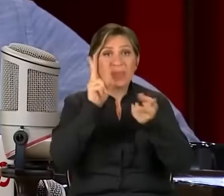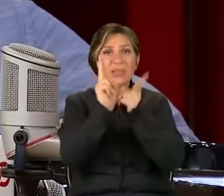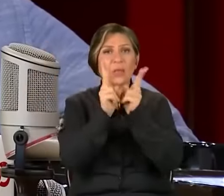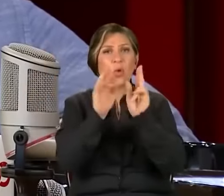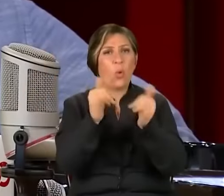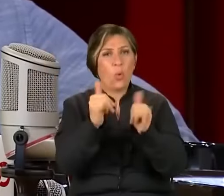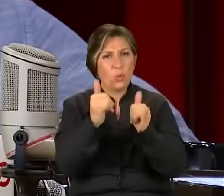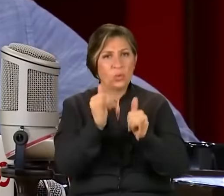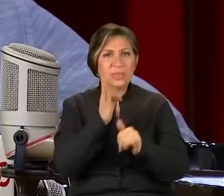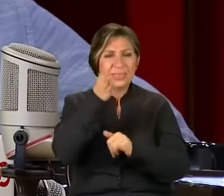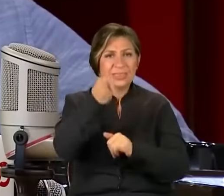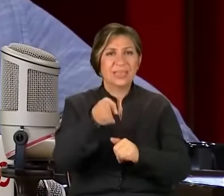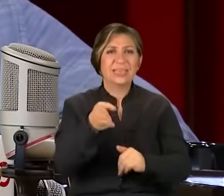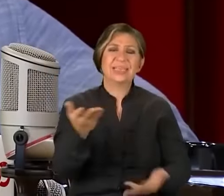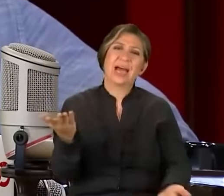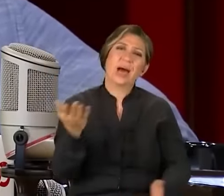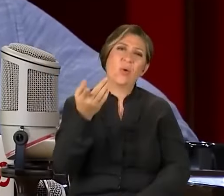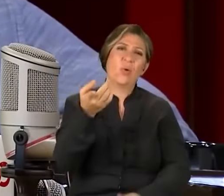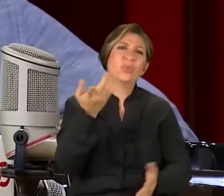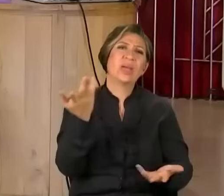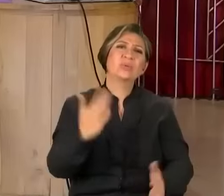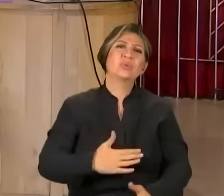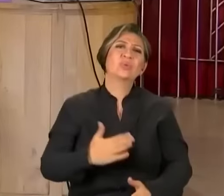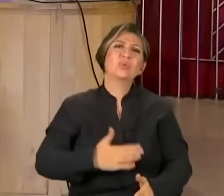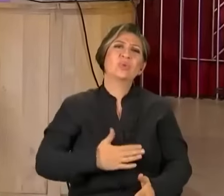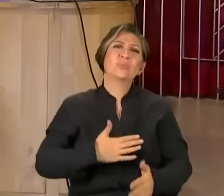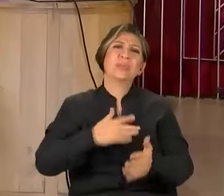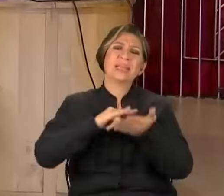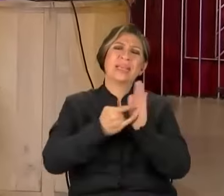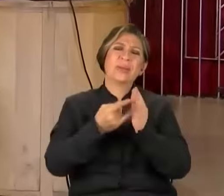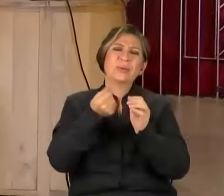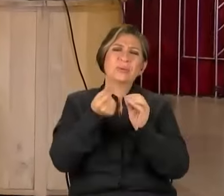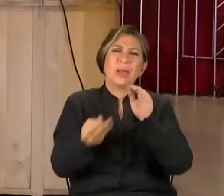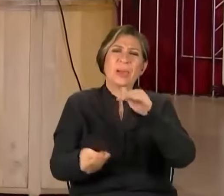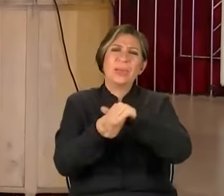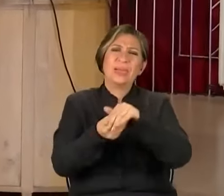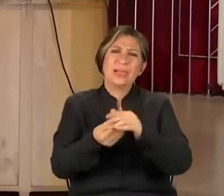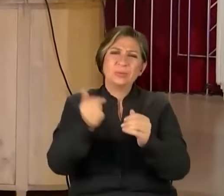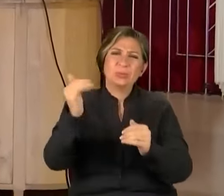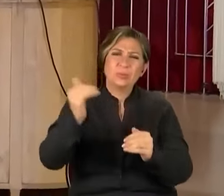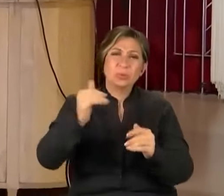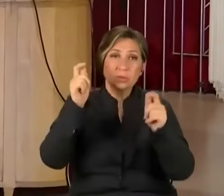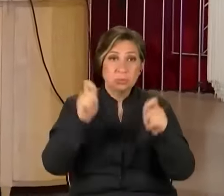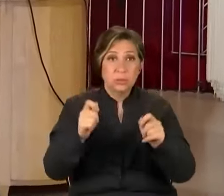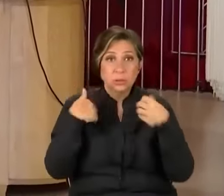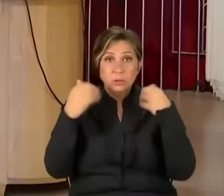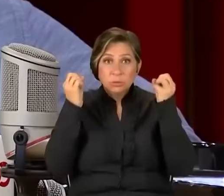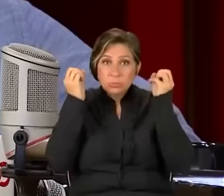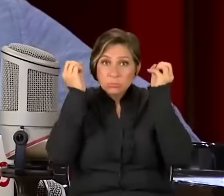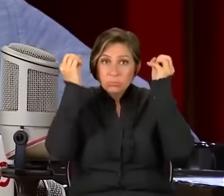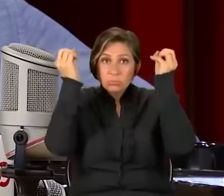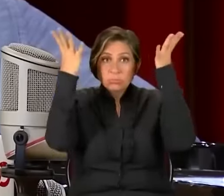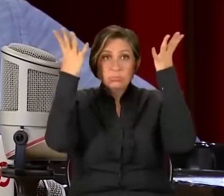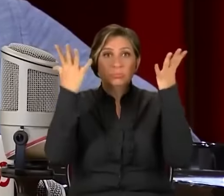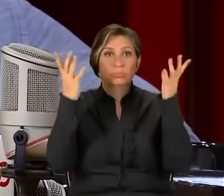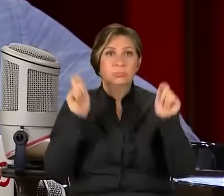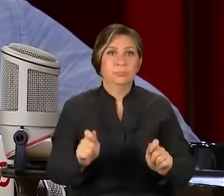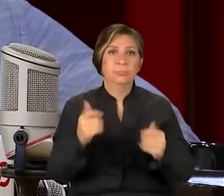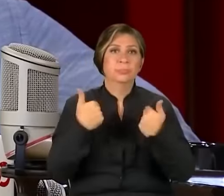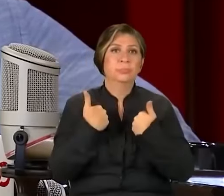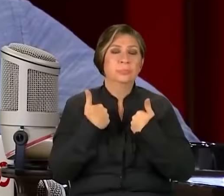oyun gittiği zaman ya onlar zaten doyumlu adamlar ama orada üç kuruşta hallederler o işi dedikleri zaman ben deli olmaya